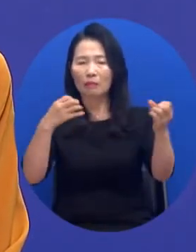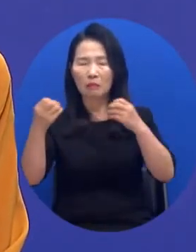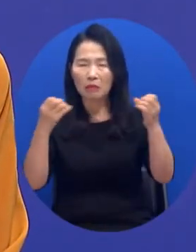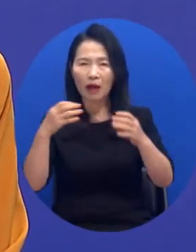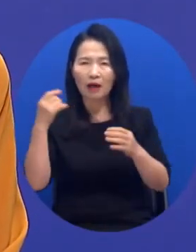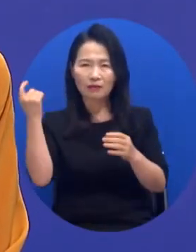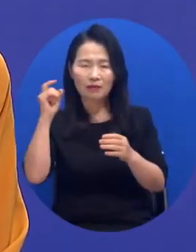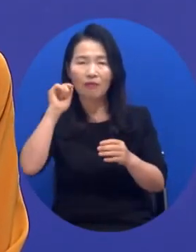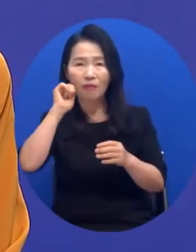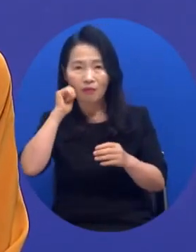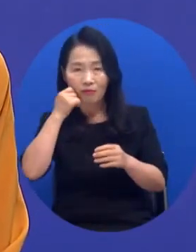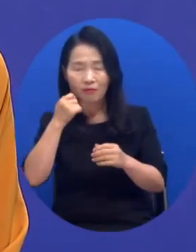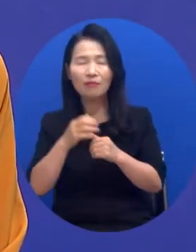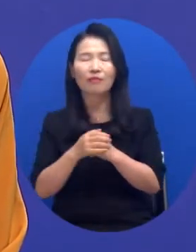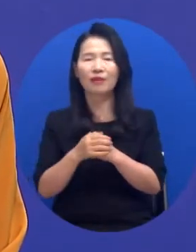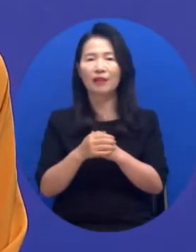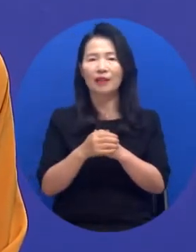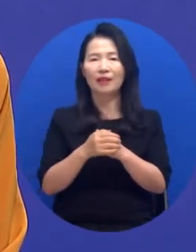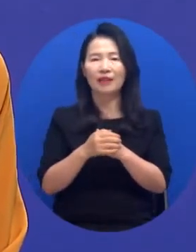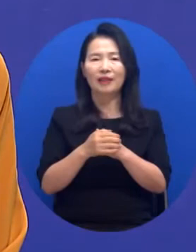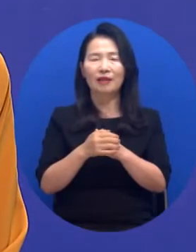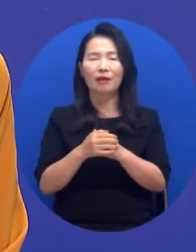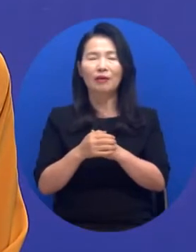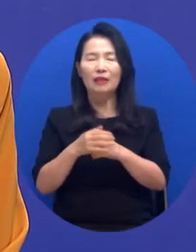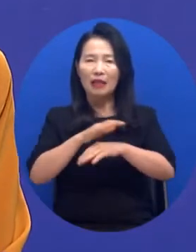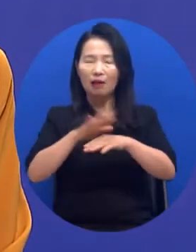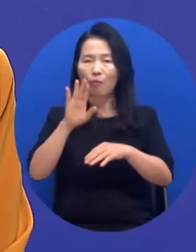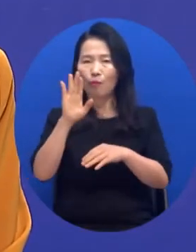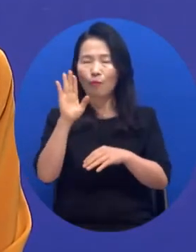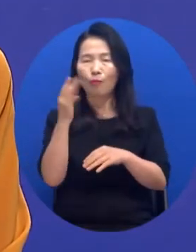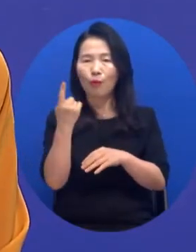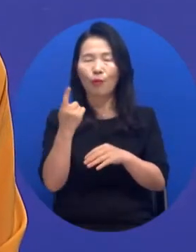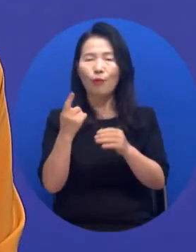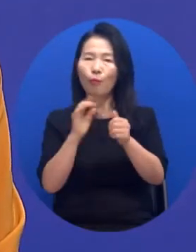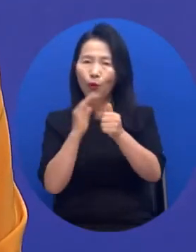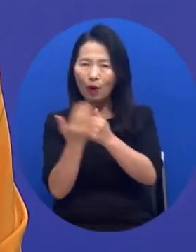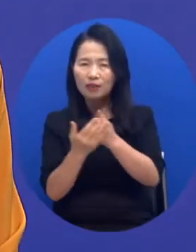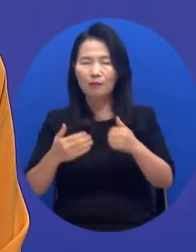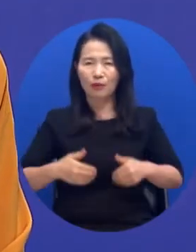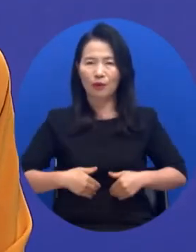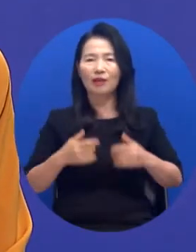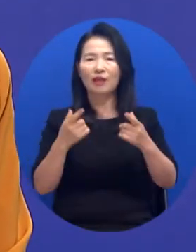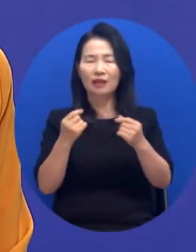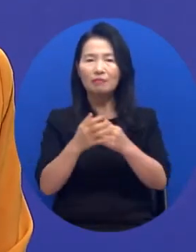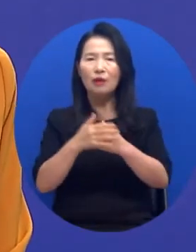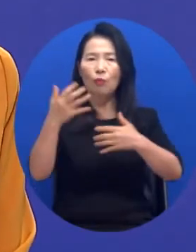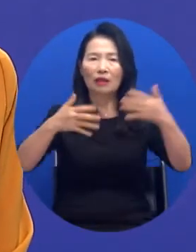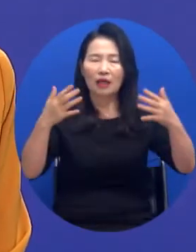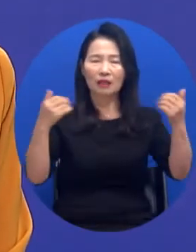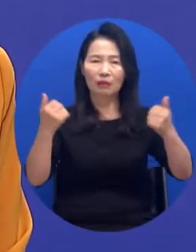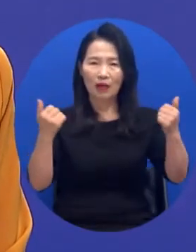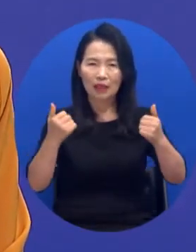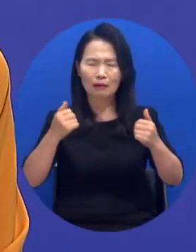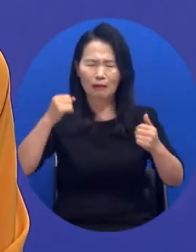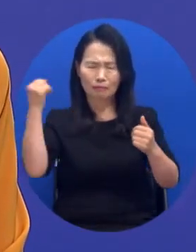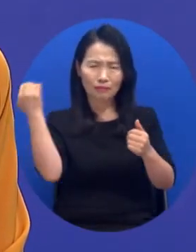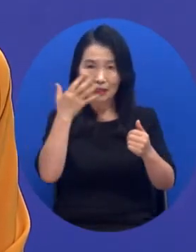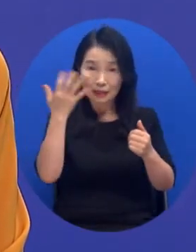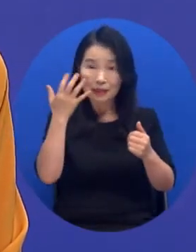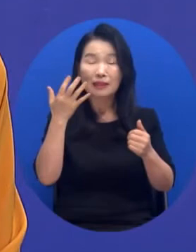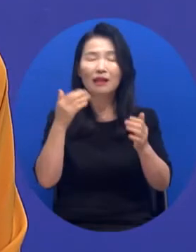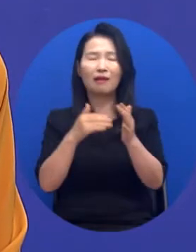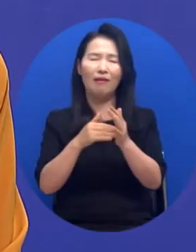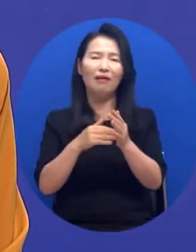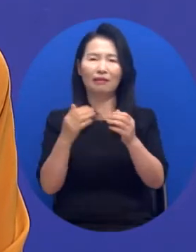총회에서는 잘 준비를 해서 보안을 해야 할 것 같은데요 이렇게 화상 회의를 진행하는 게 사실 갑작스럽게 이루어진 거지만 또